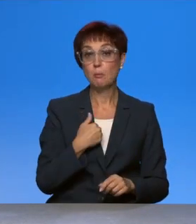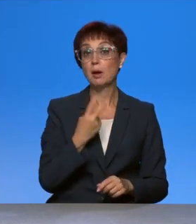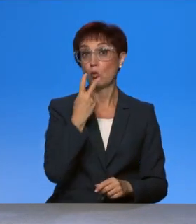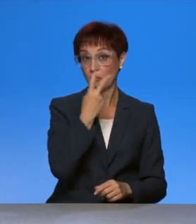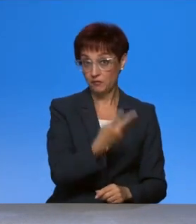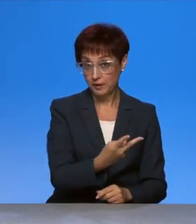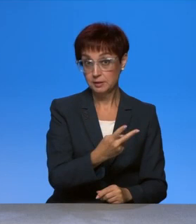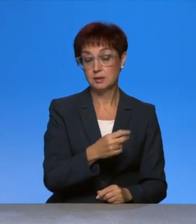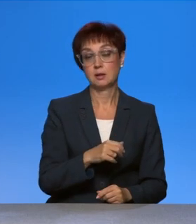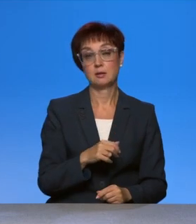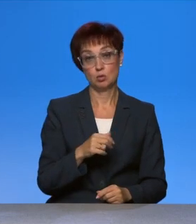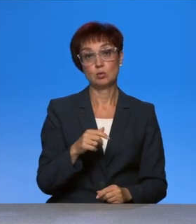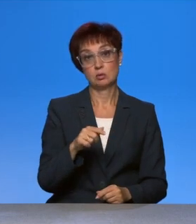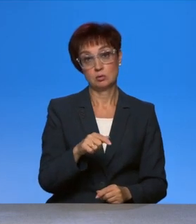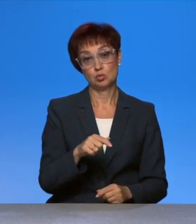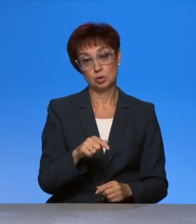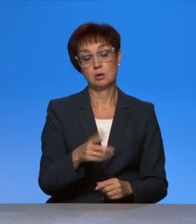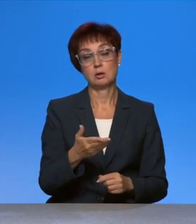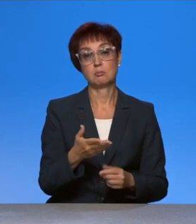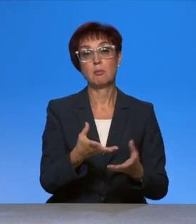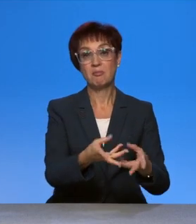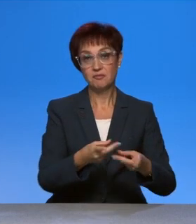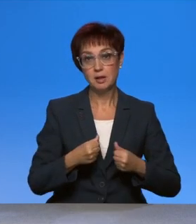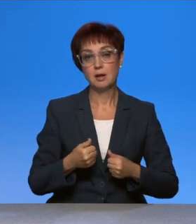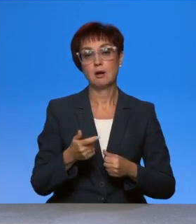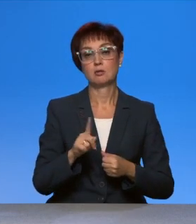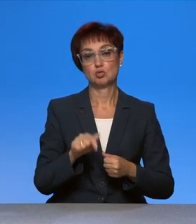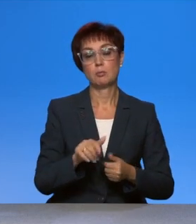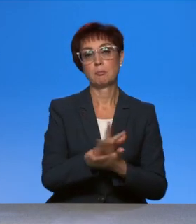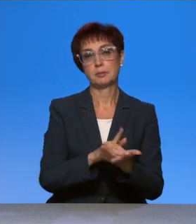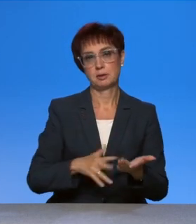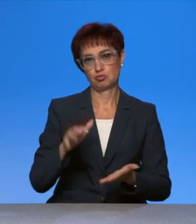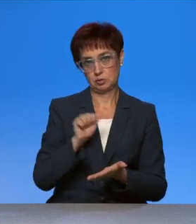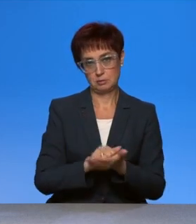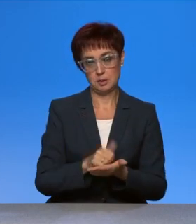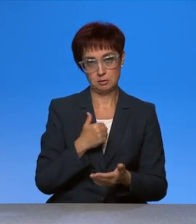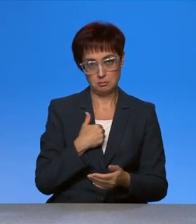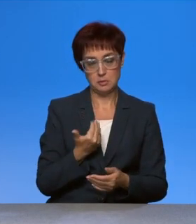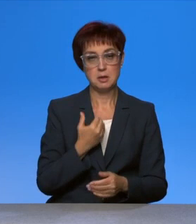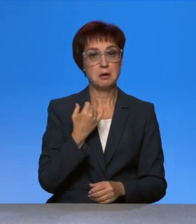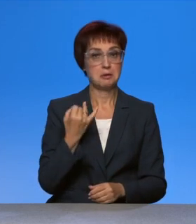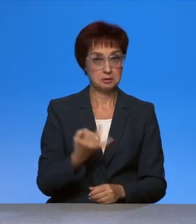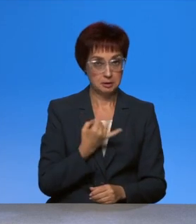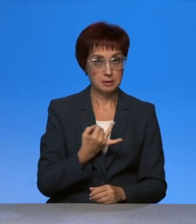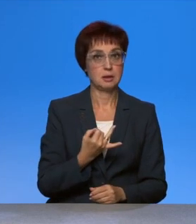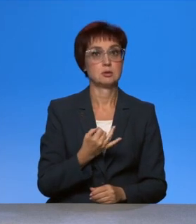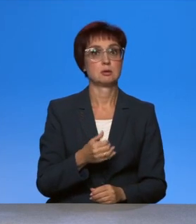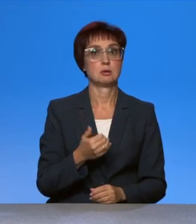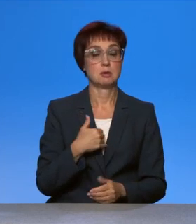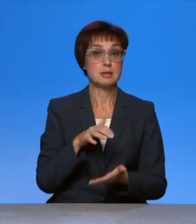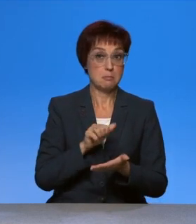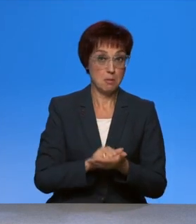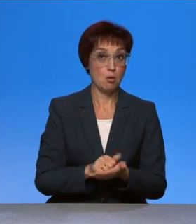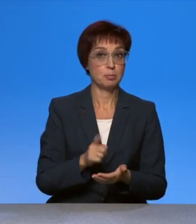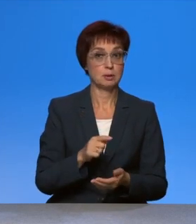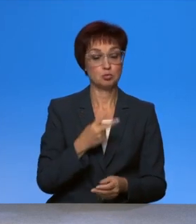уже дальше заниматься. Мне это нравится, мне это интересно. И я этим занимаюсь по той причине, что вижу, какой